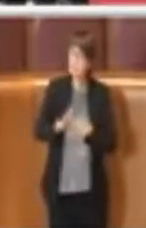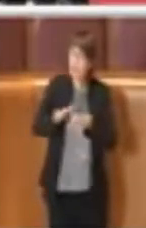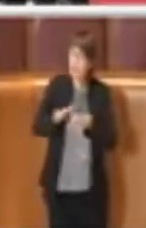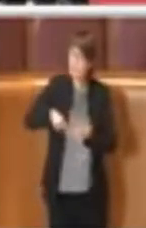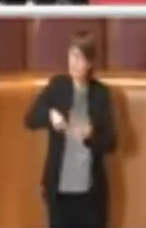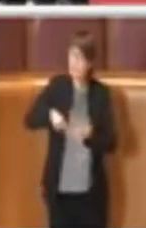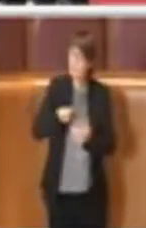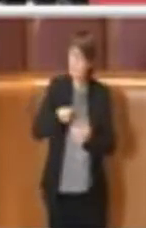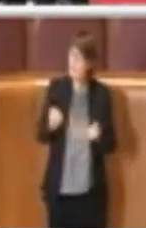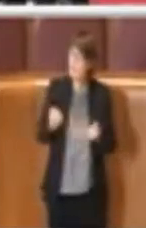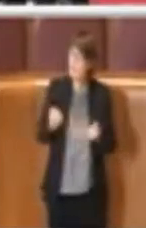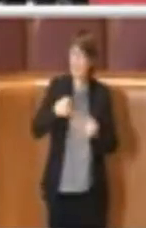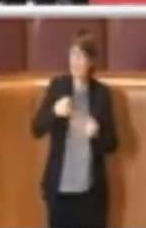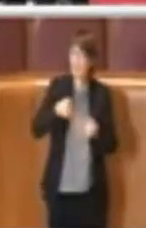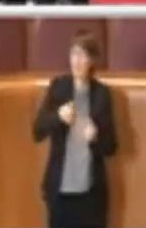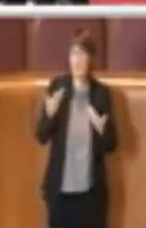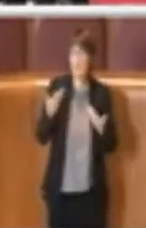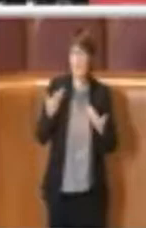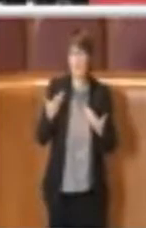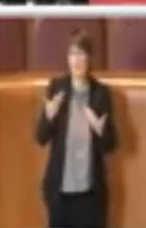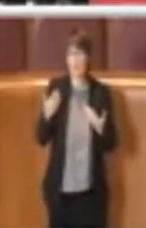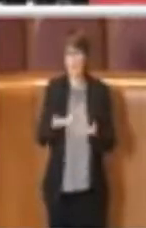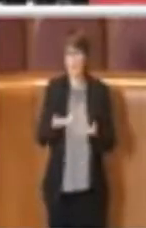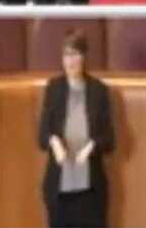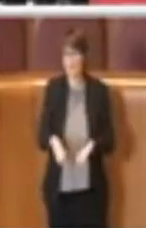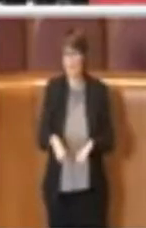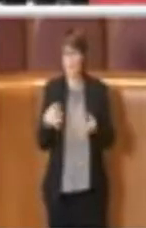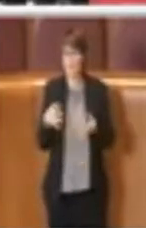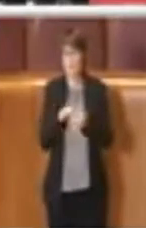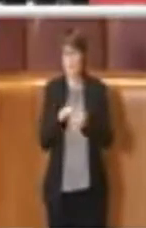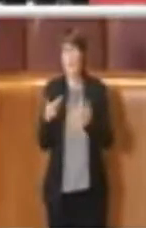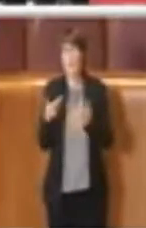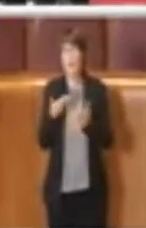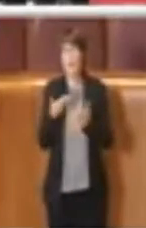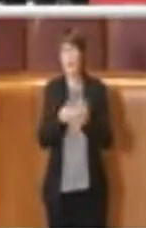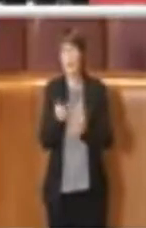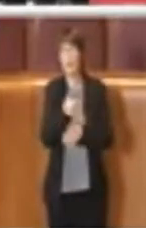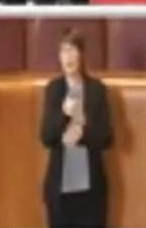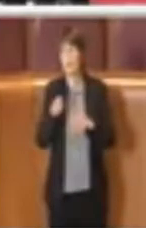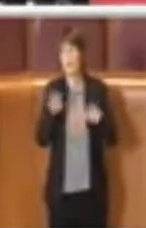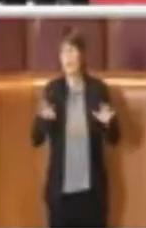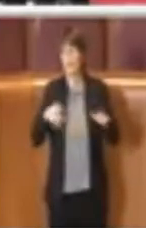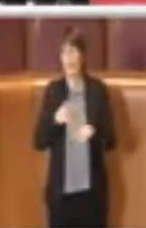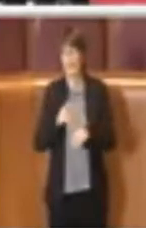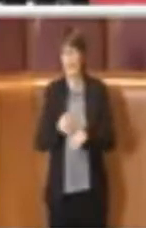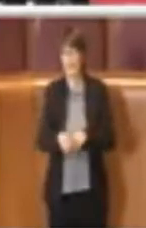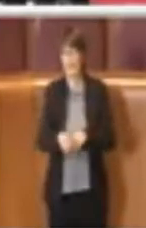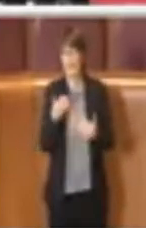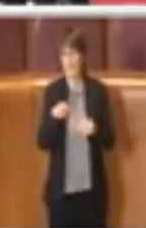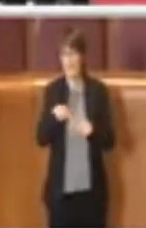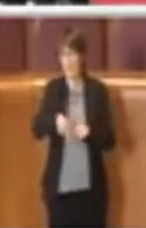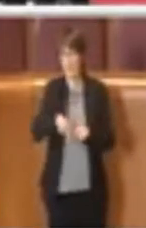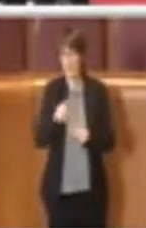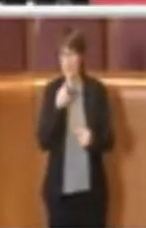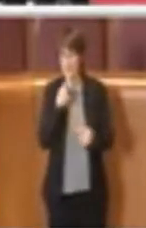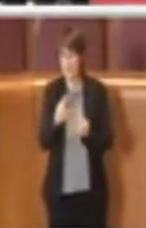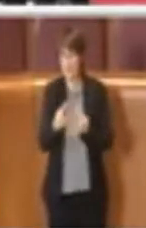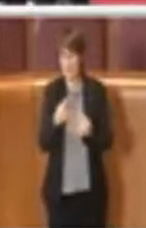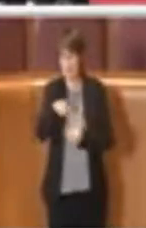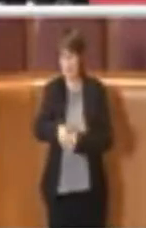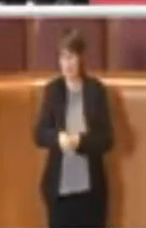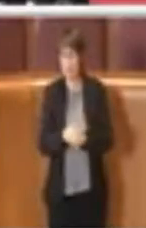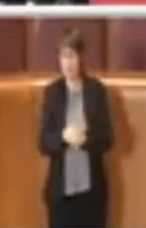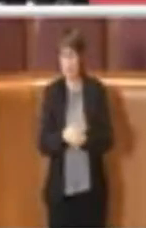mozione 109 che discuteremo nelle prossime assemblee. Oggi però cosa chiediamo? Noi chiediamo che con